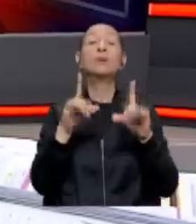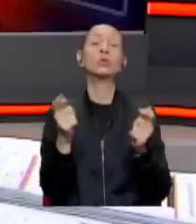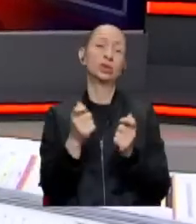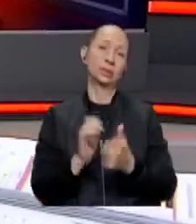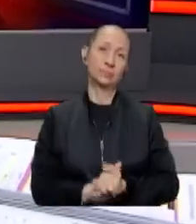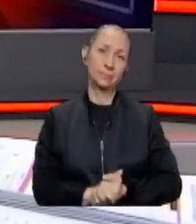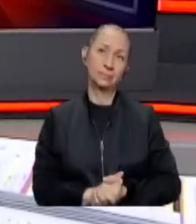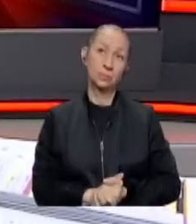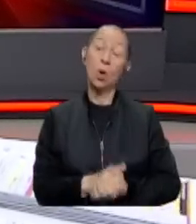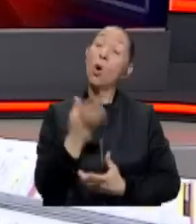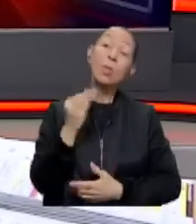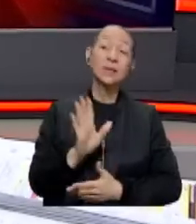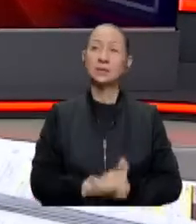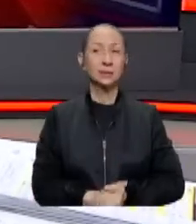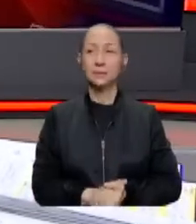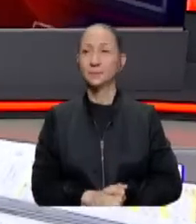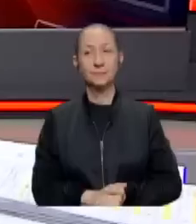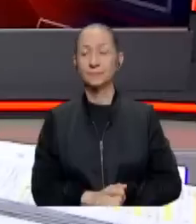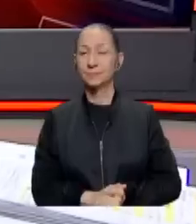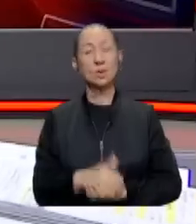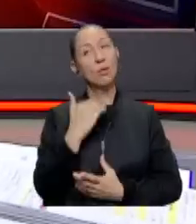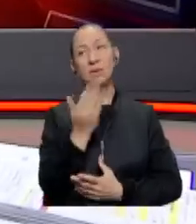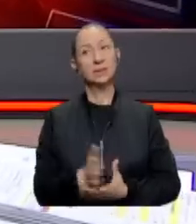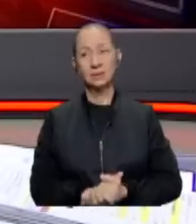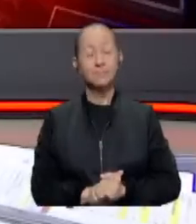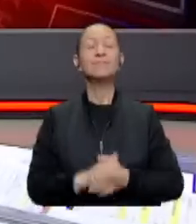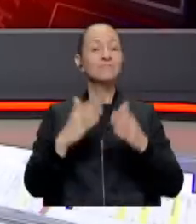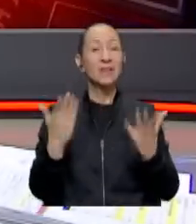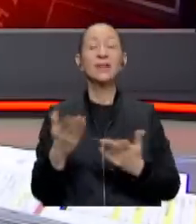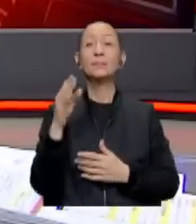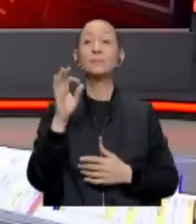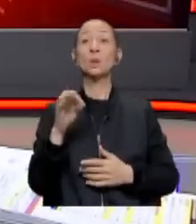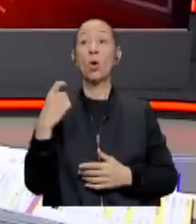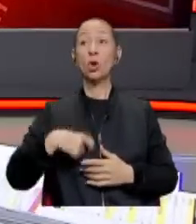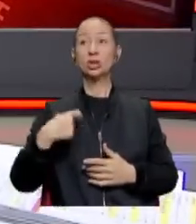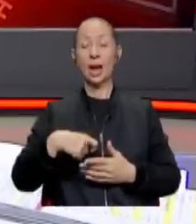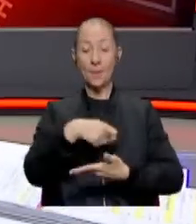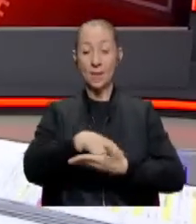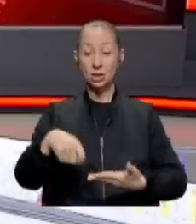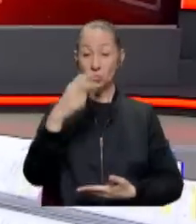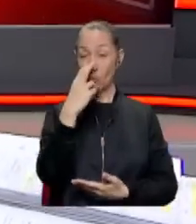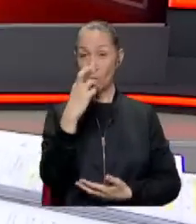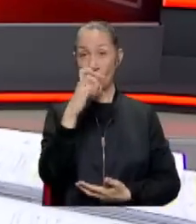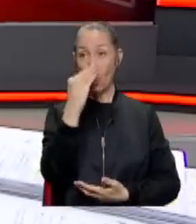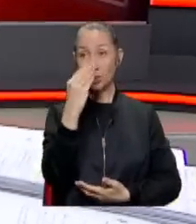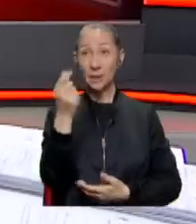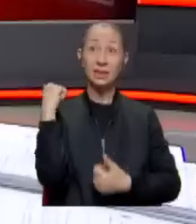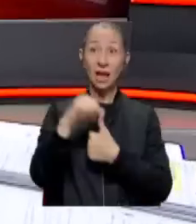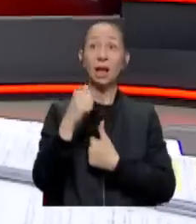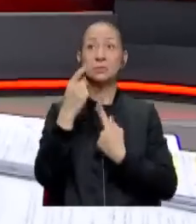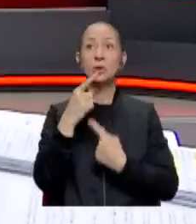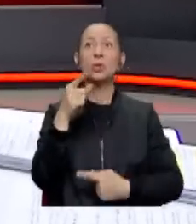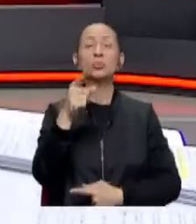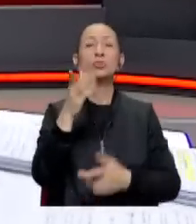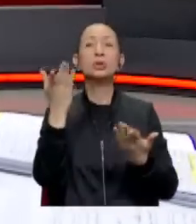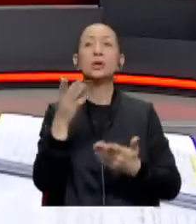iş olmaz efendim Özel sektör maaş promosyonlarını tekrar dile getirin Demişler